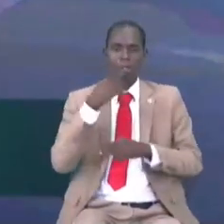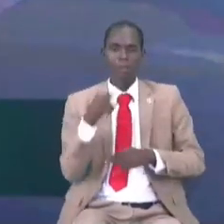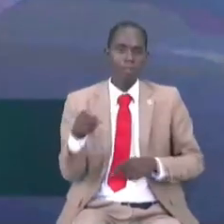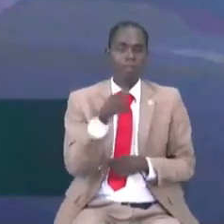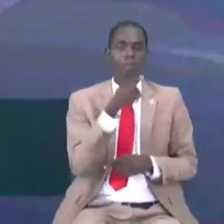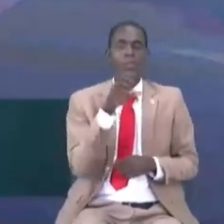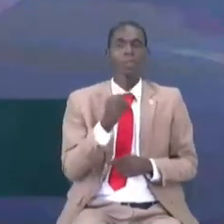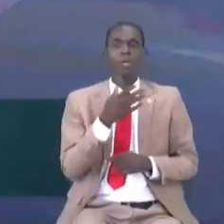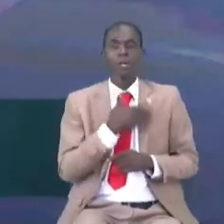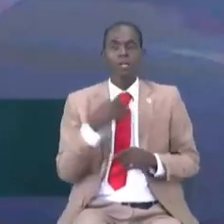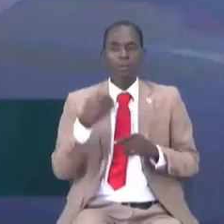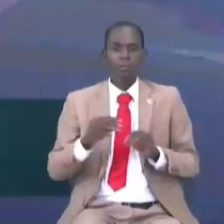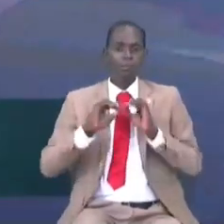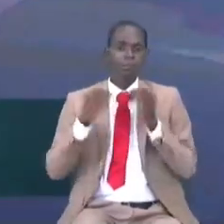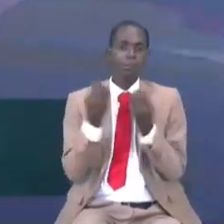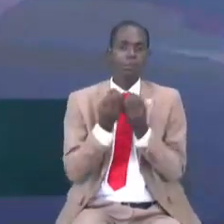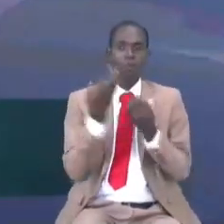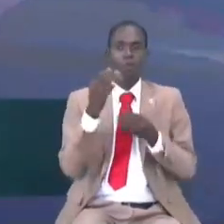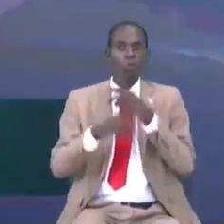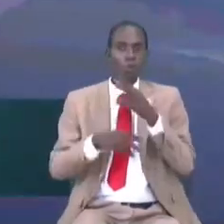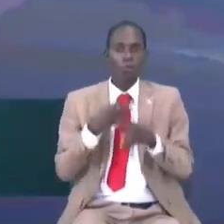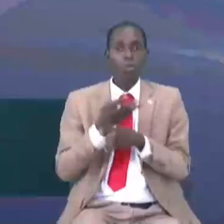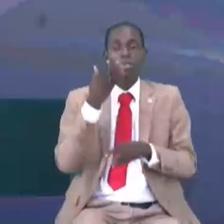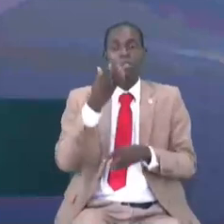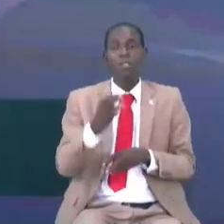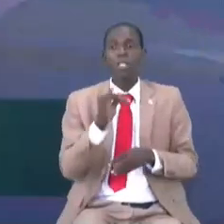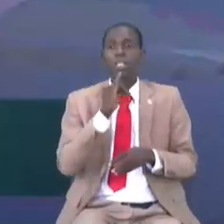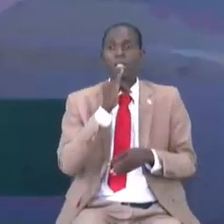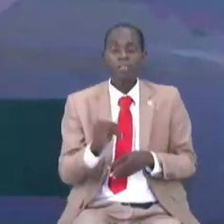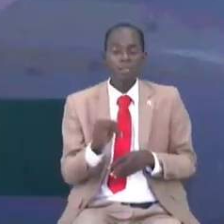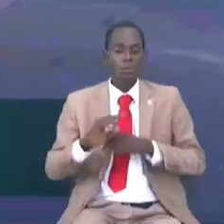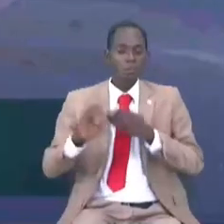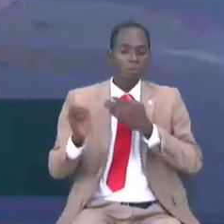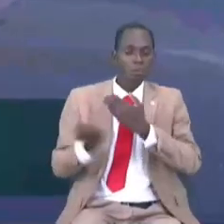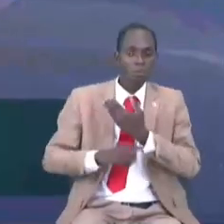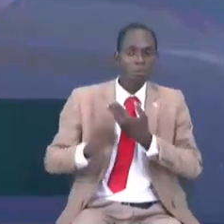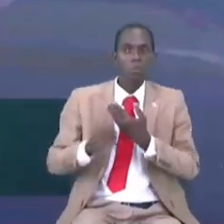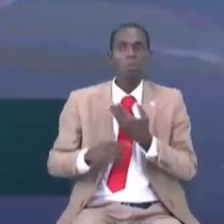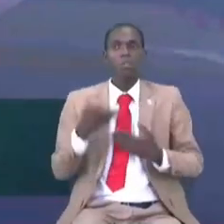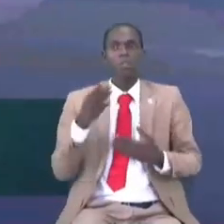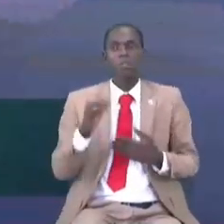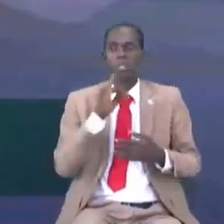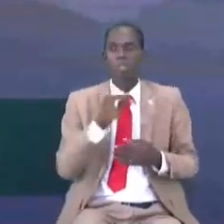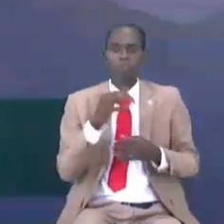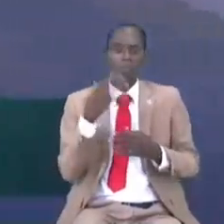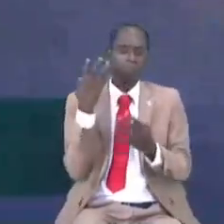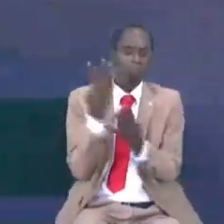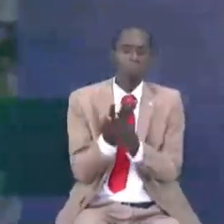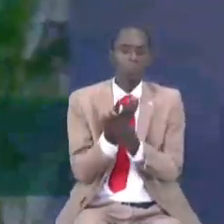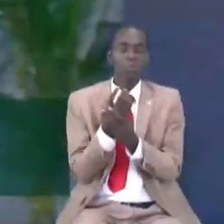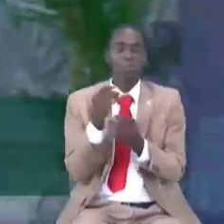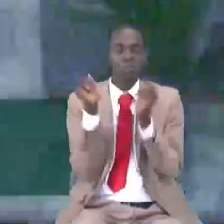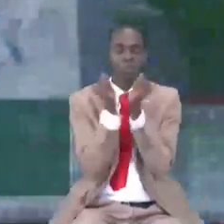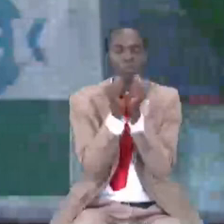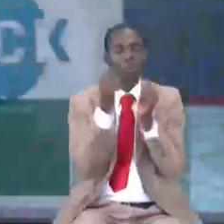y a la punition, l'incarcération, l'emprisonnement pour ceux qui commettent de mauvaises choses. Même ici sur